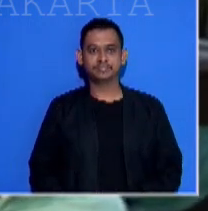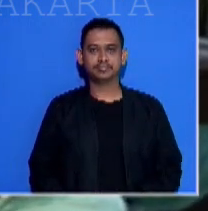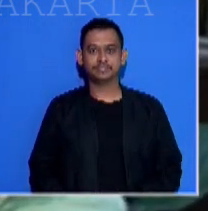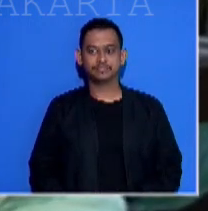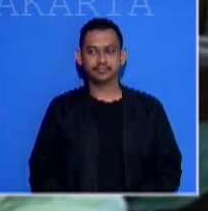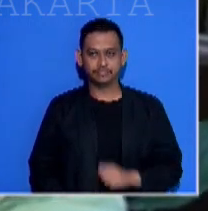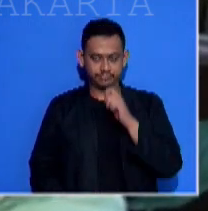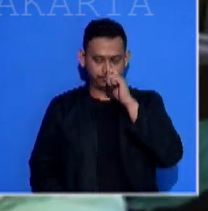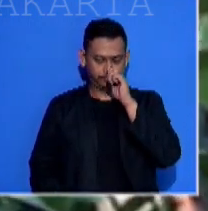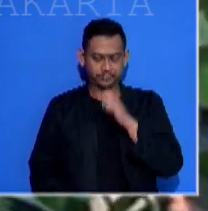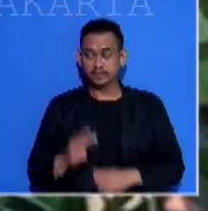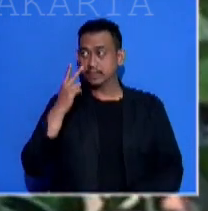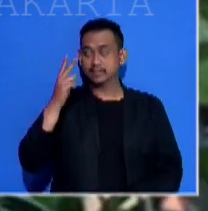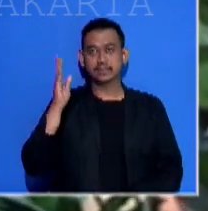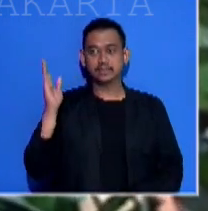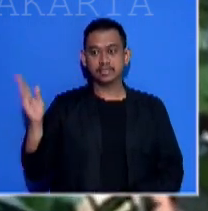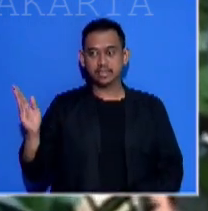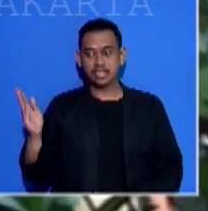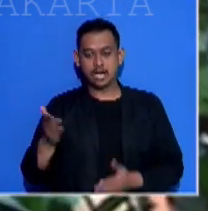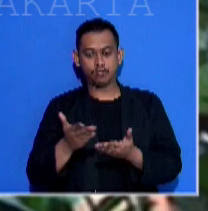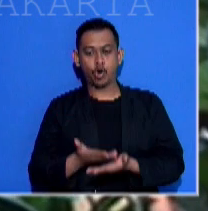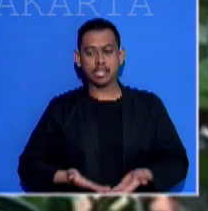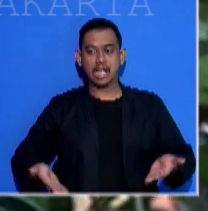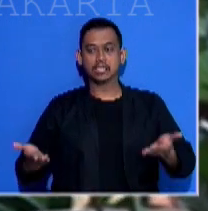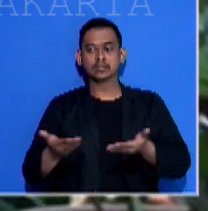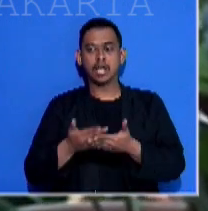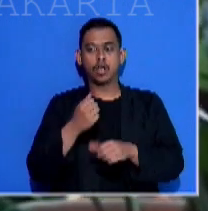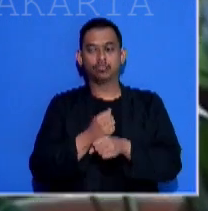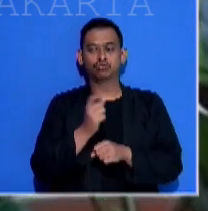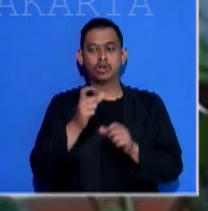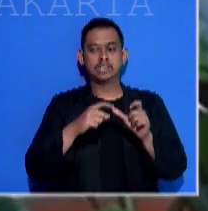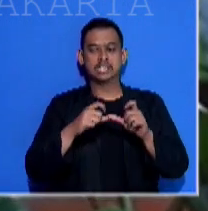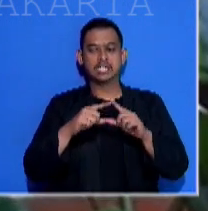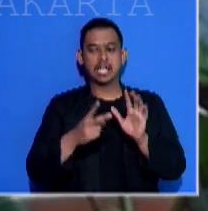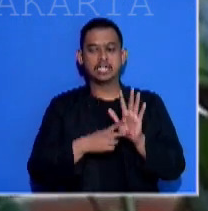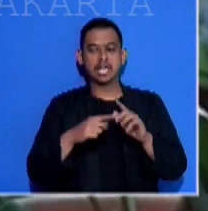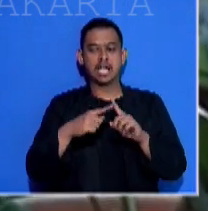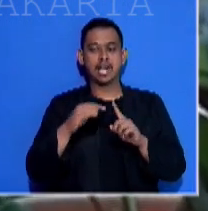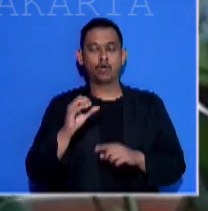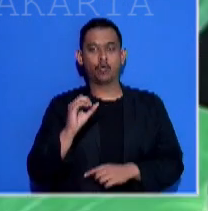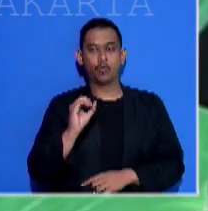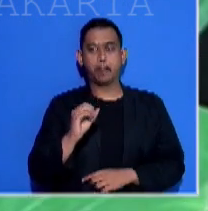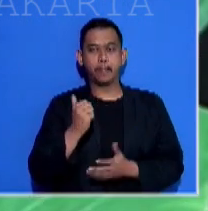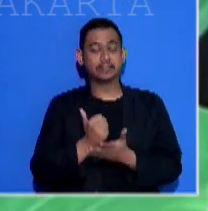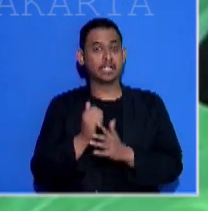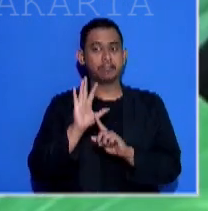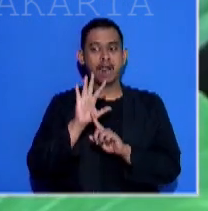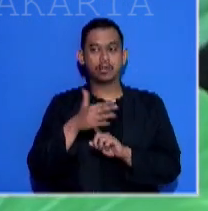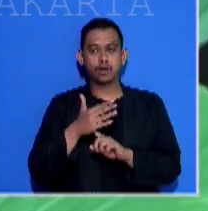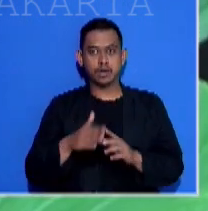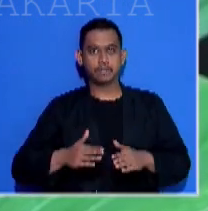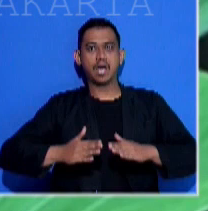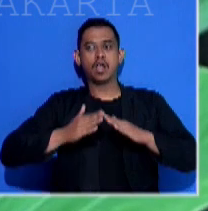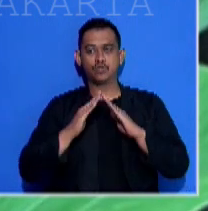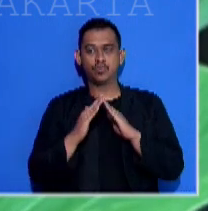Kados mekaten menika swasana pidalemipun Gus Anto sawene warga saking Merisi Tirta Nirmala kasihan Bantul.